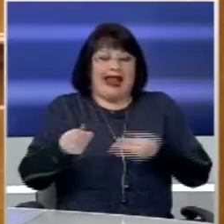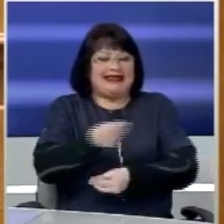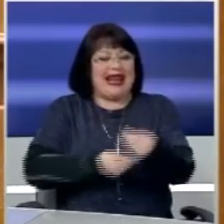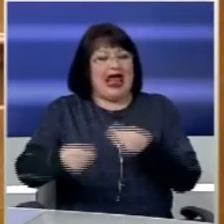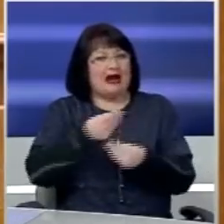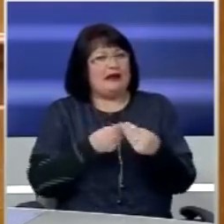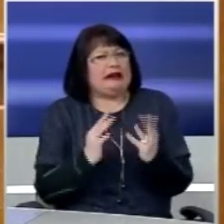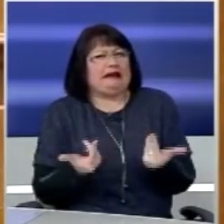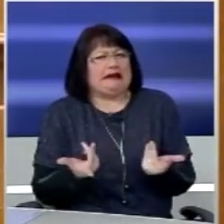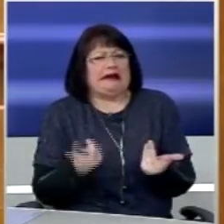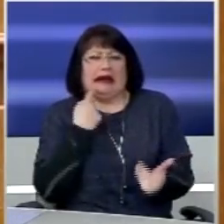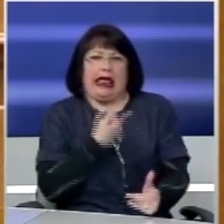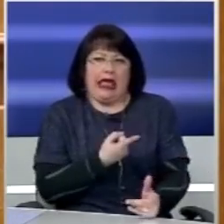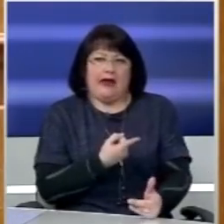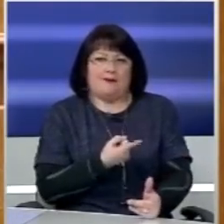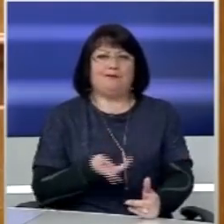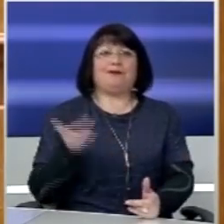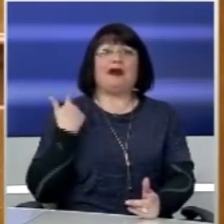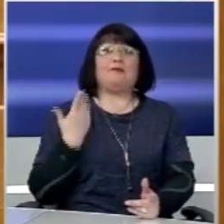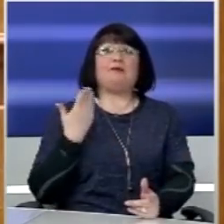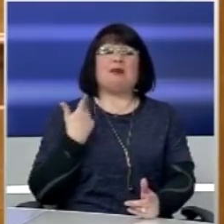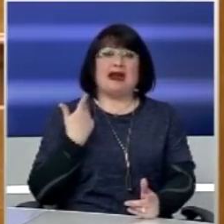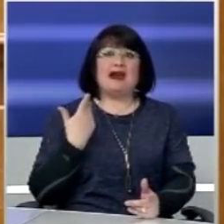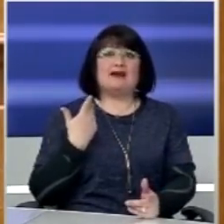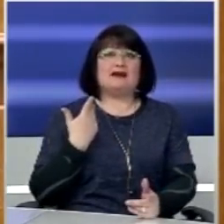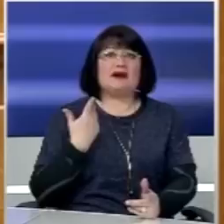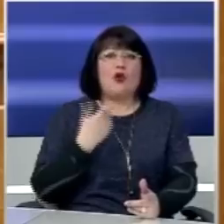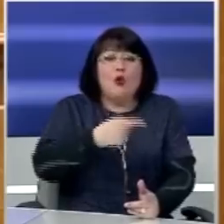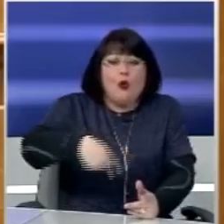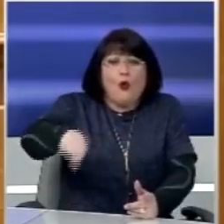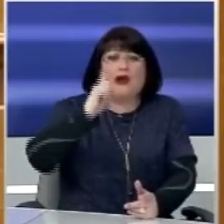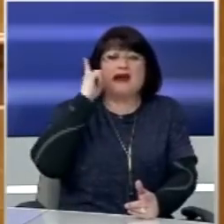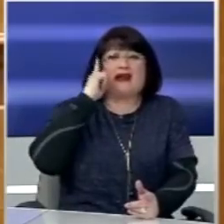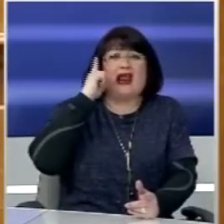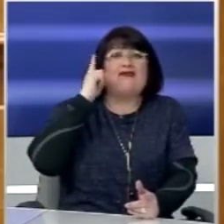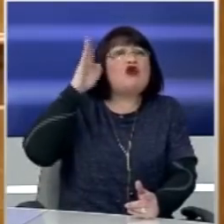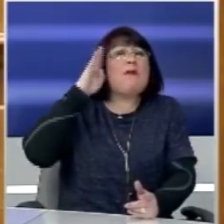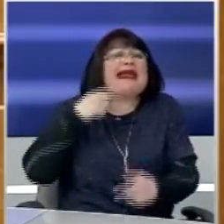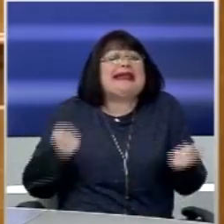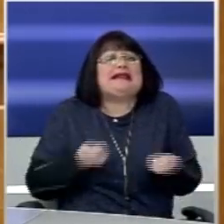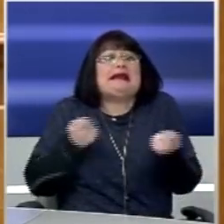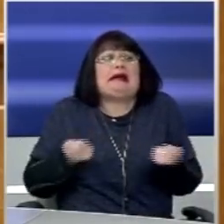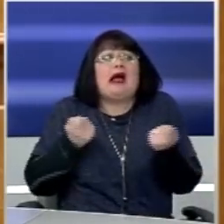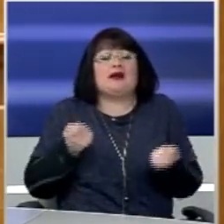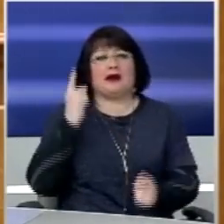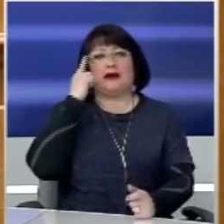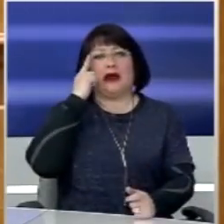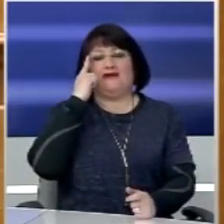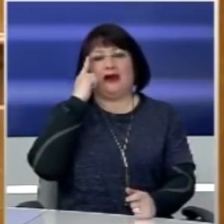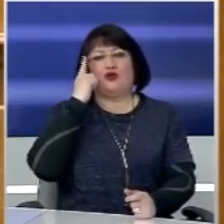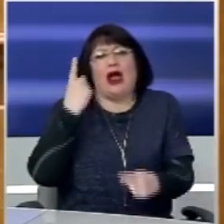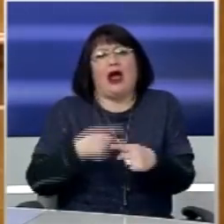ανταλλαγμάτων την ώρα που μέχρι και τα δέντρα έχουν καταλάβει τι κάνουν οι Ηνωμένες Πολιτείες. Αφού